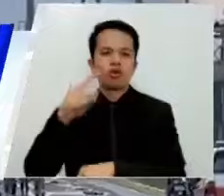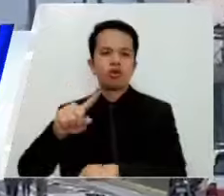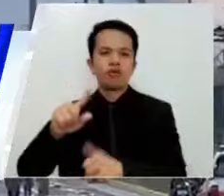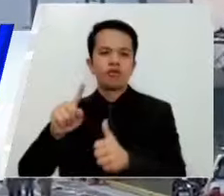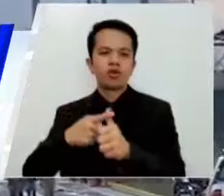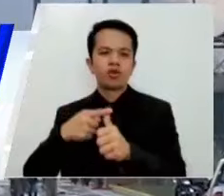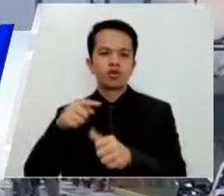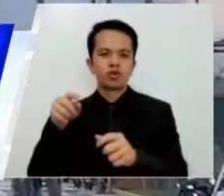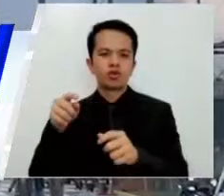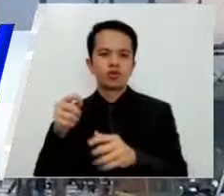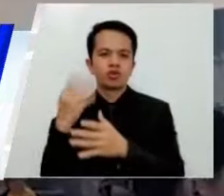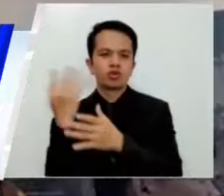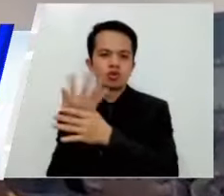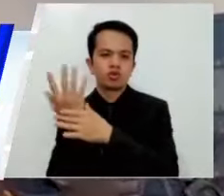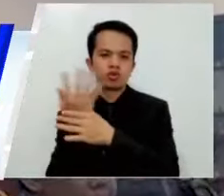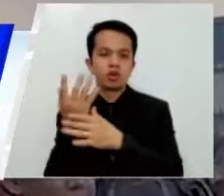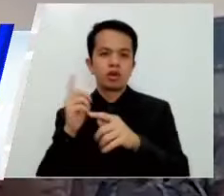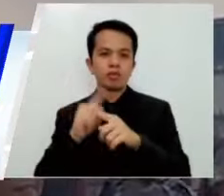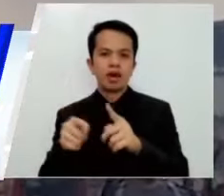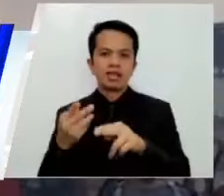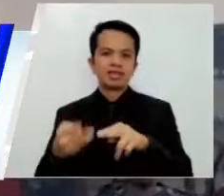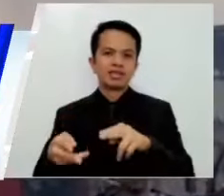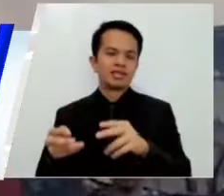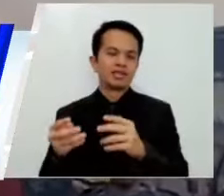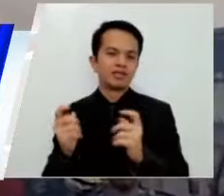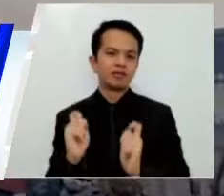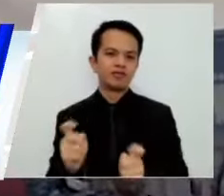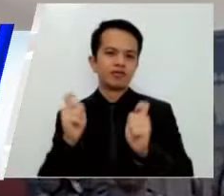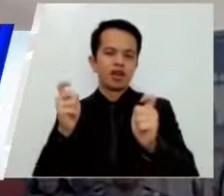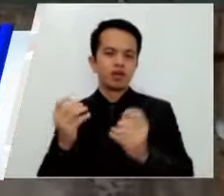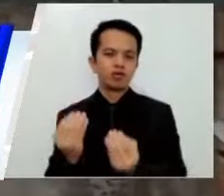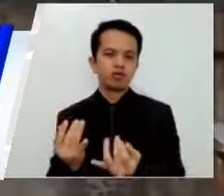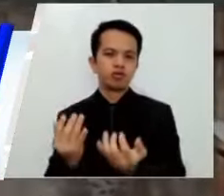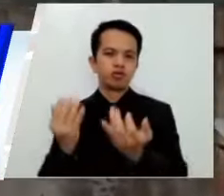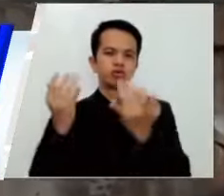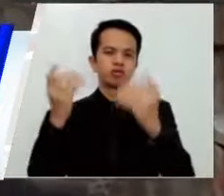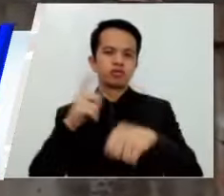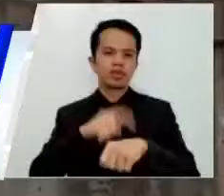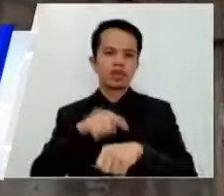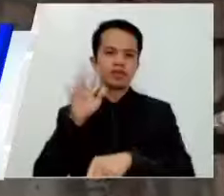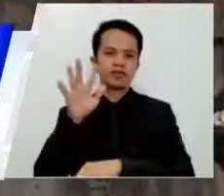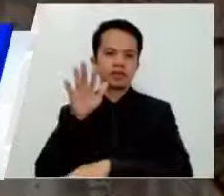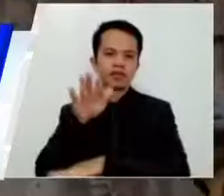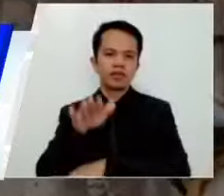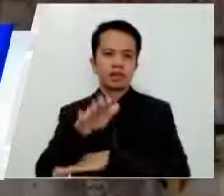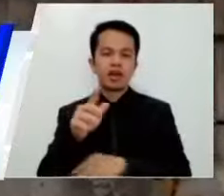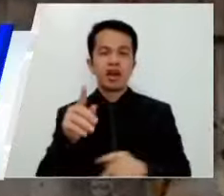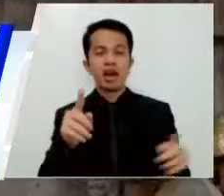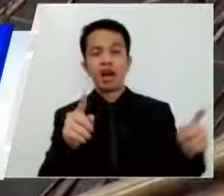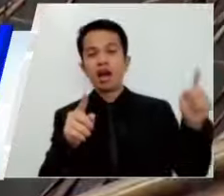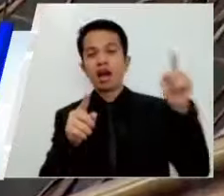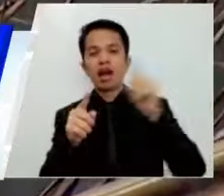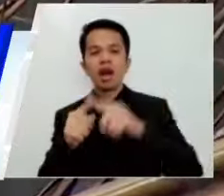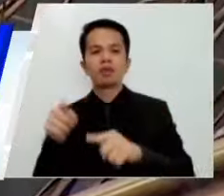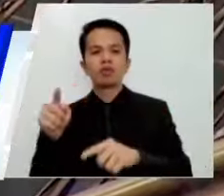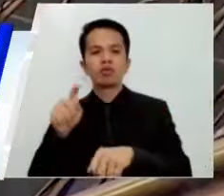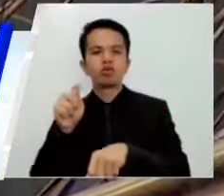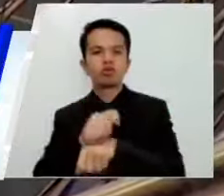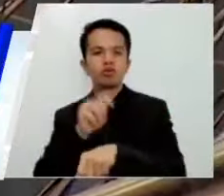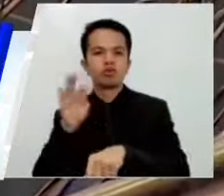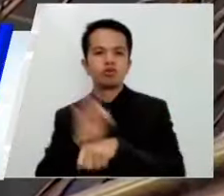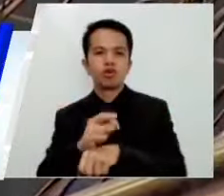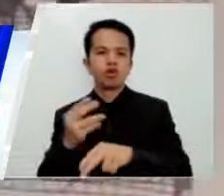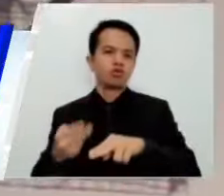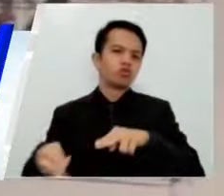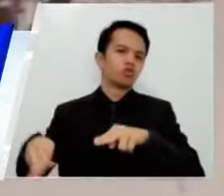sa bilis ng paglaki nito, pagsapit ng alas 5:30 ng hapon, umabot na ito sa Task Force Alpha. Dikit-dikit